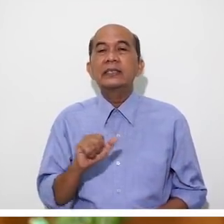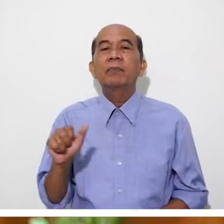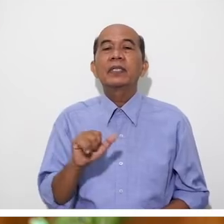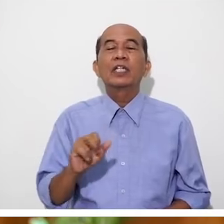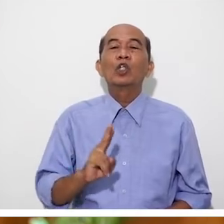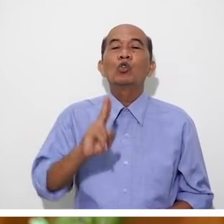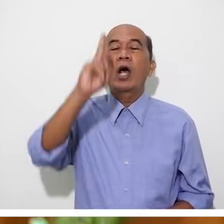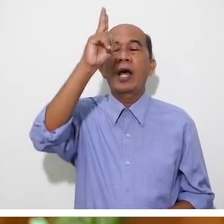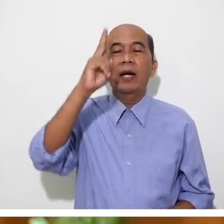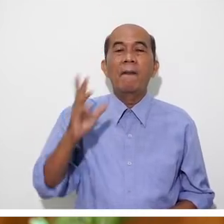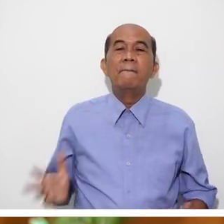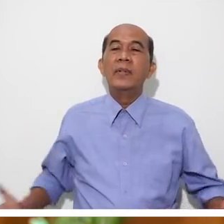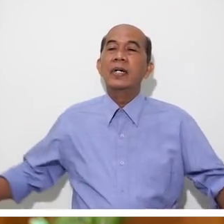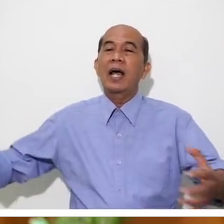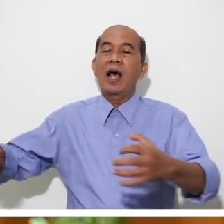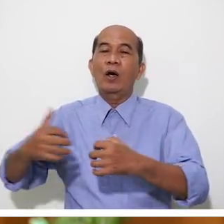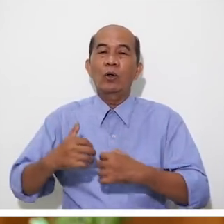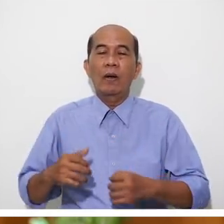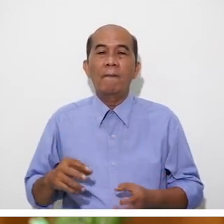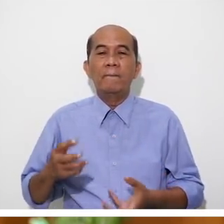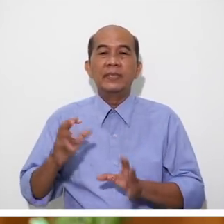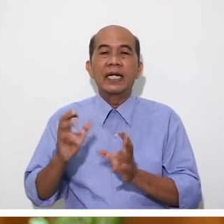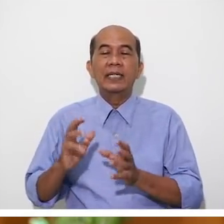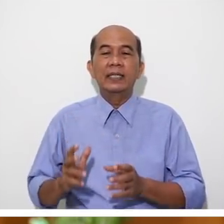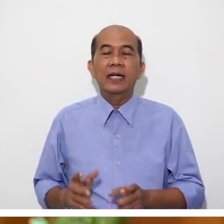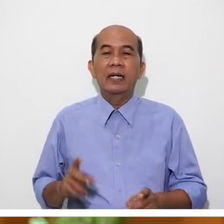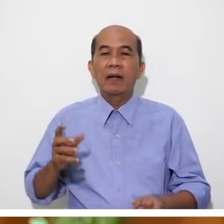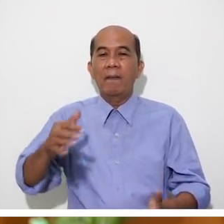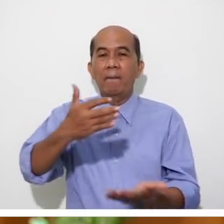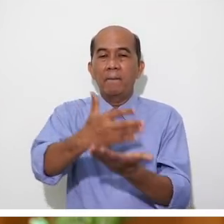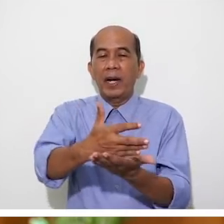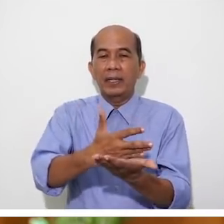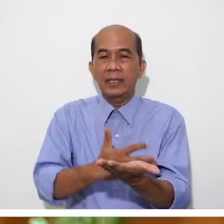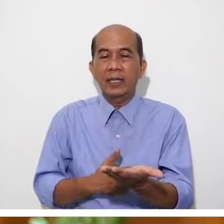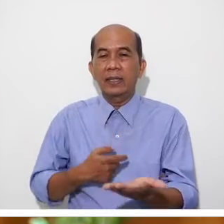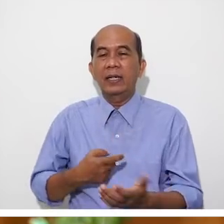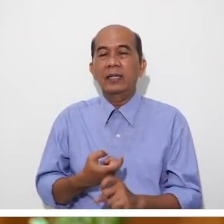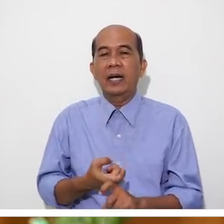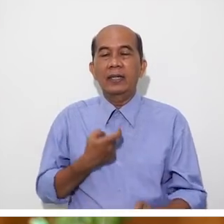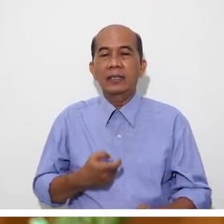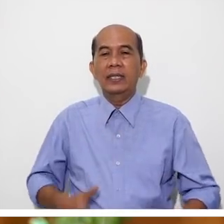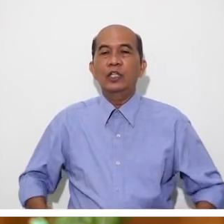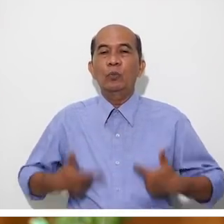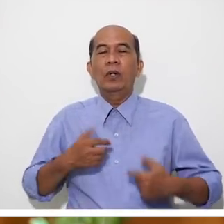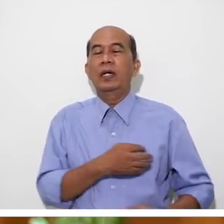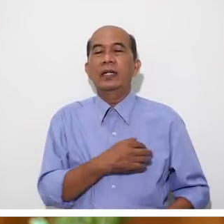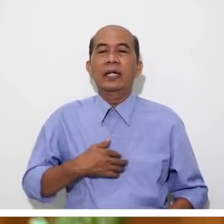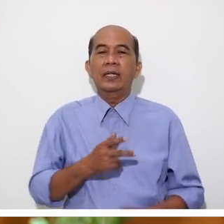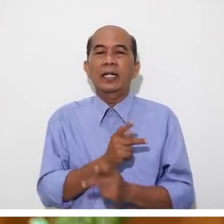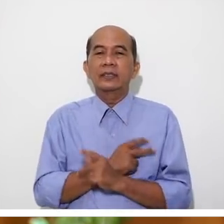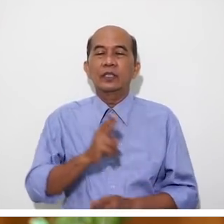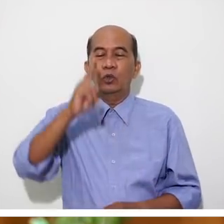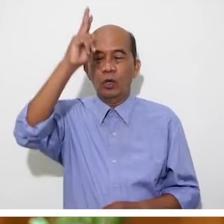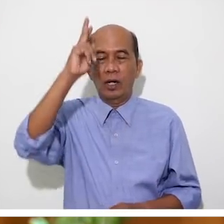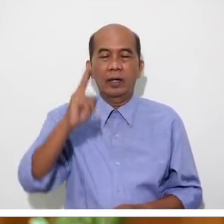Sama seperti Tuhan mau menjadikan saudara bagian dari kehidupan dan kasihnya. Demikian juga Tuhan